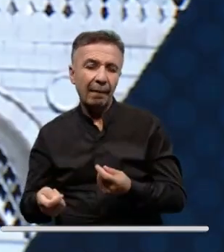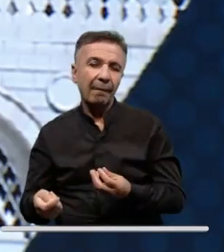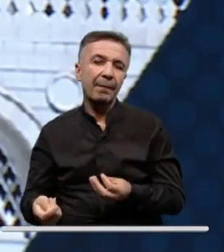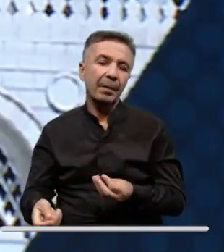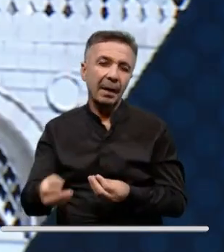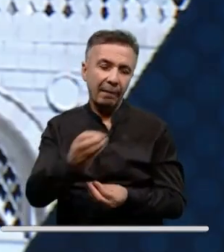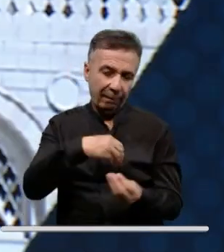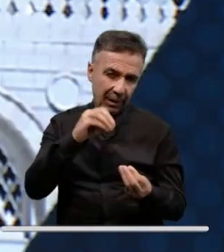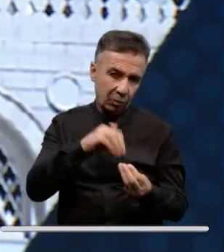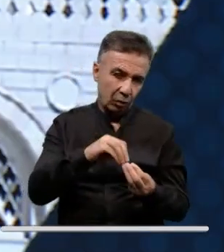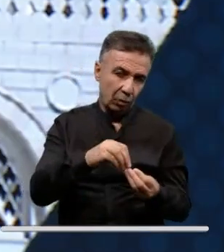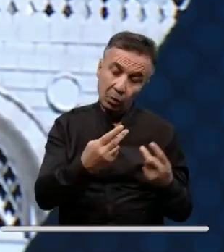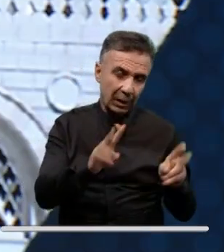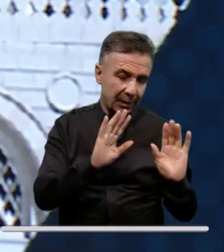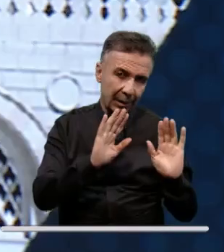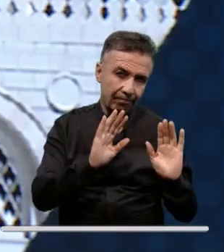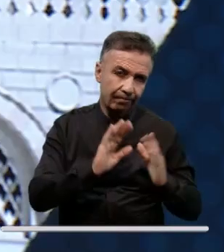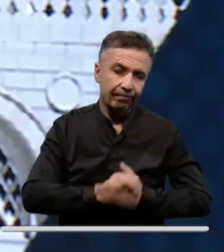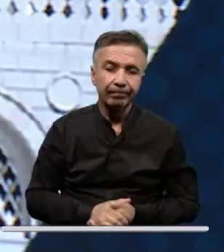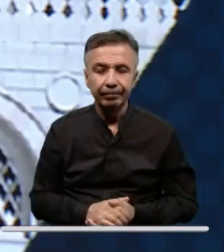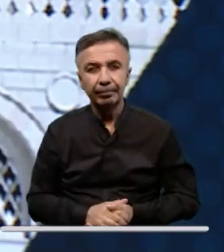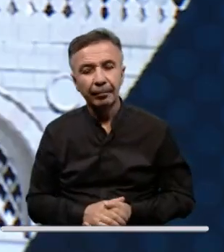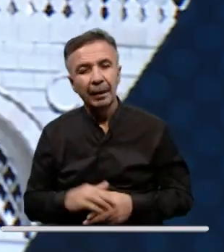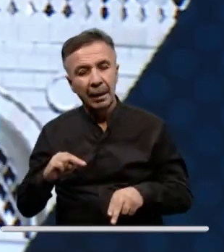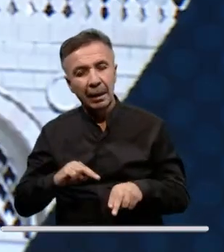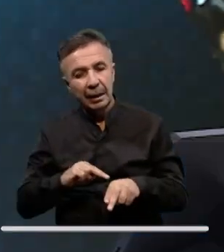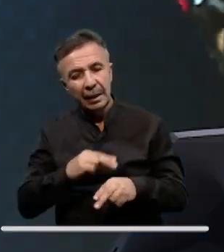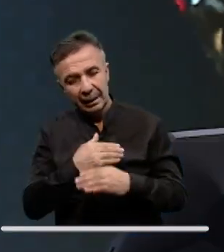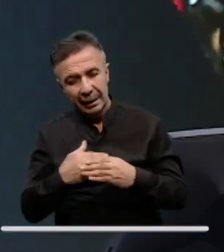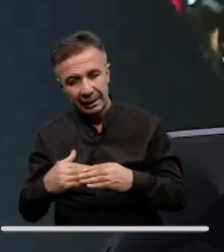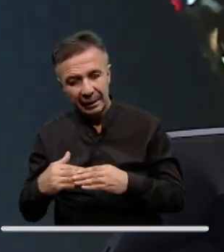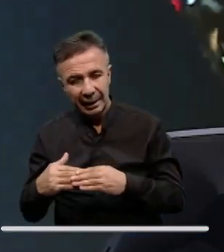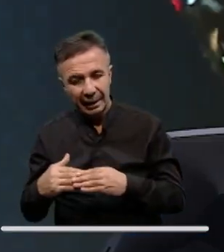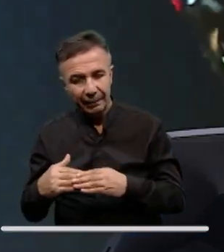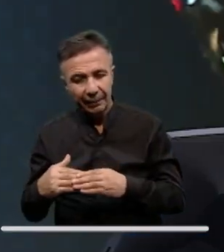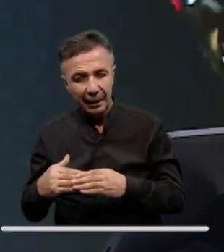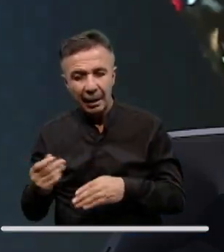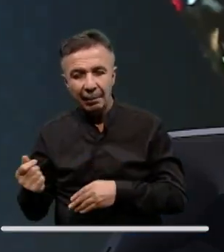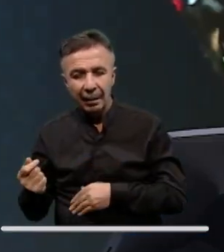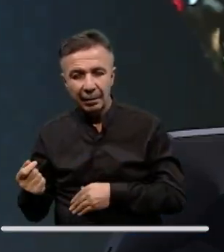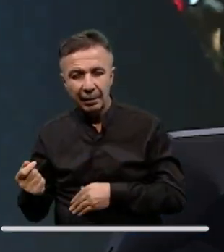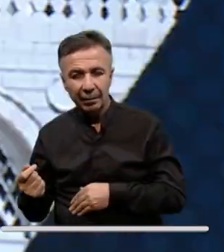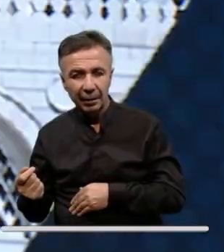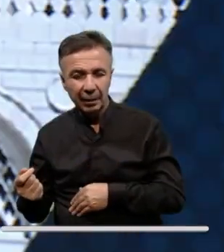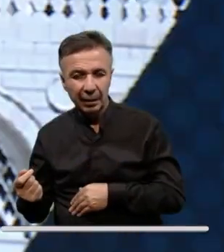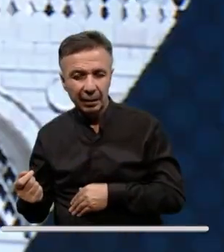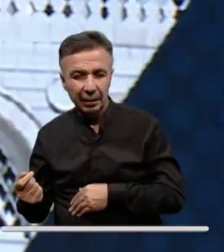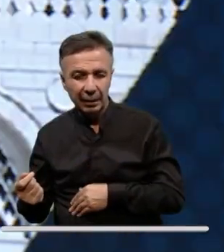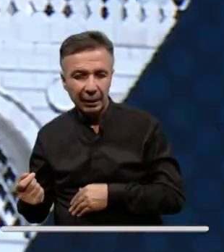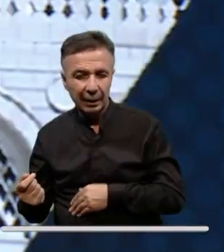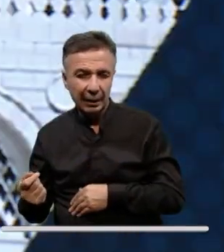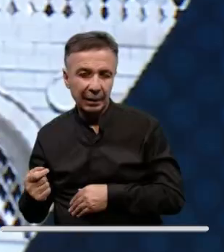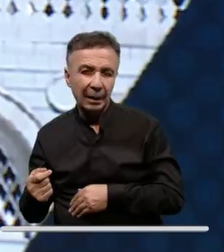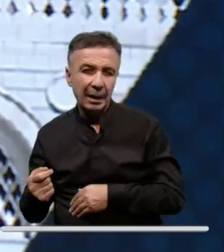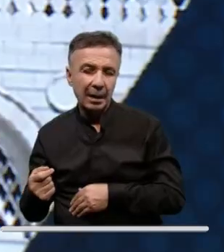bir işlem değildir yani bu C olmaz Yani kredi kartıyla nakit avans kullanmak kesinlikle ciz değil ciz değildir Çünkü kredi kartıyla nakit